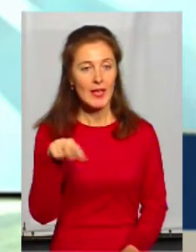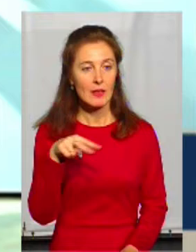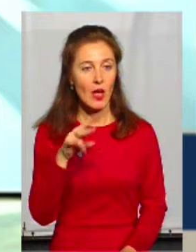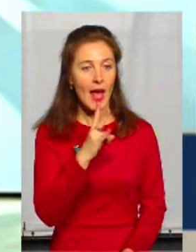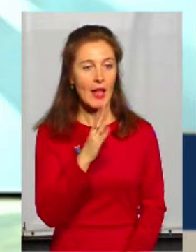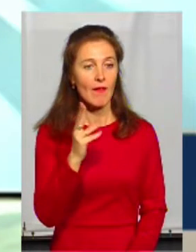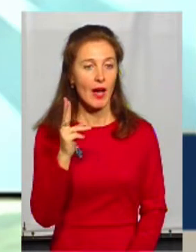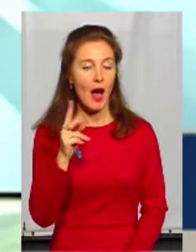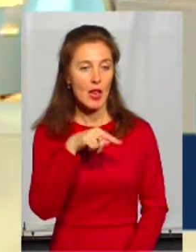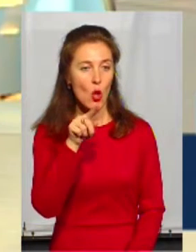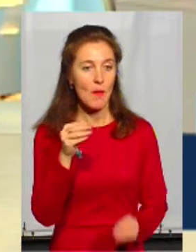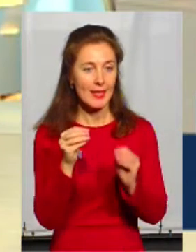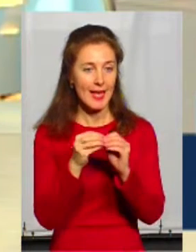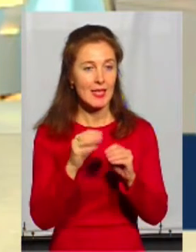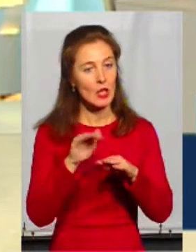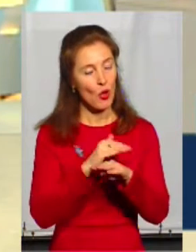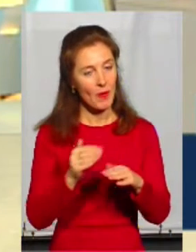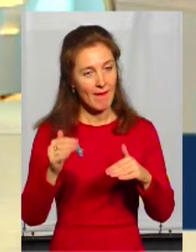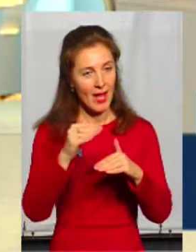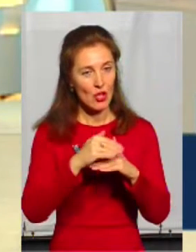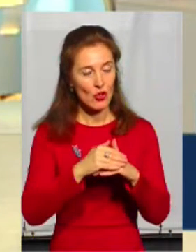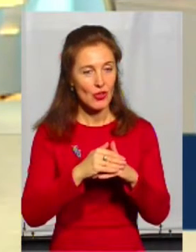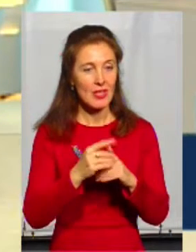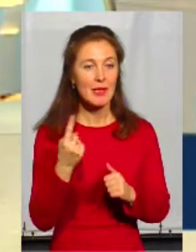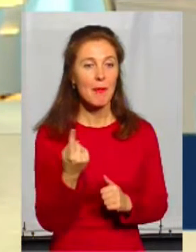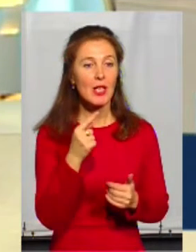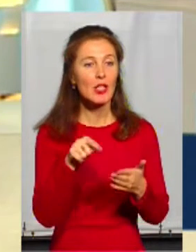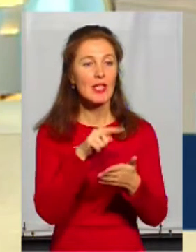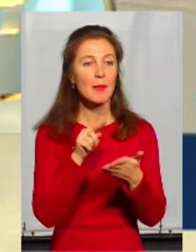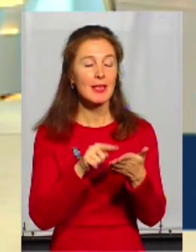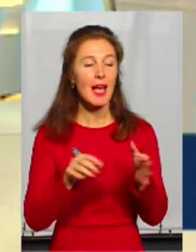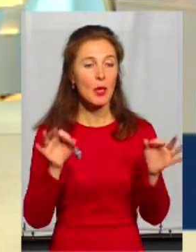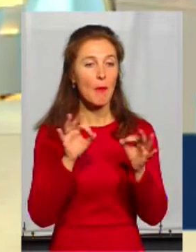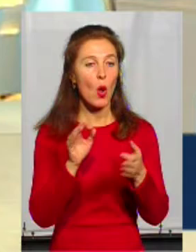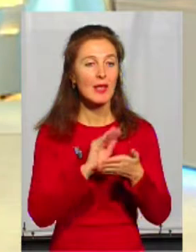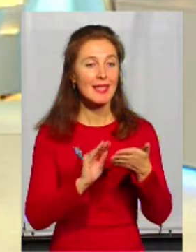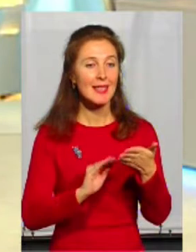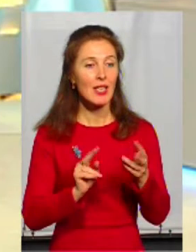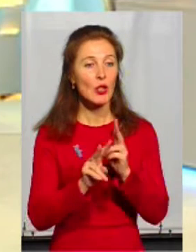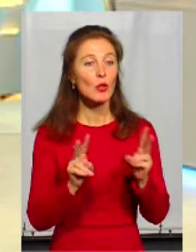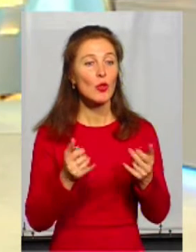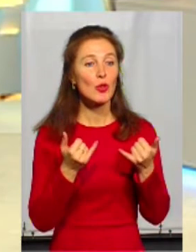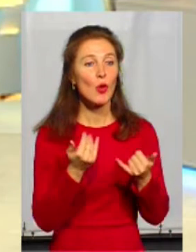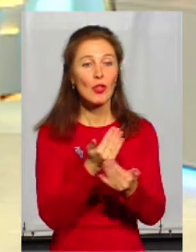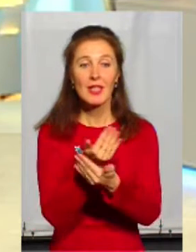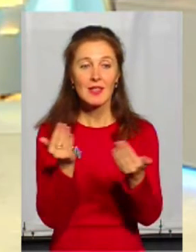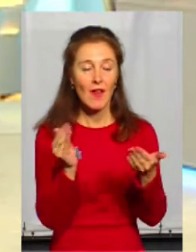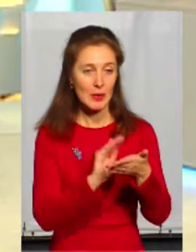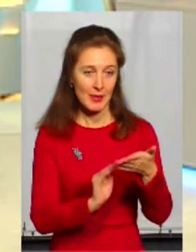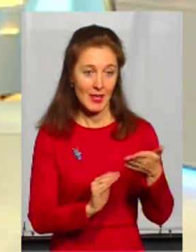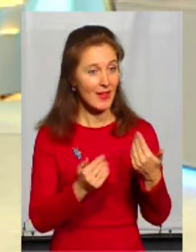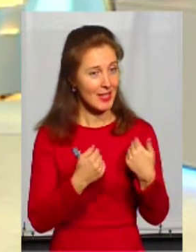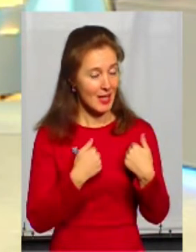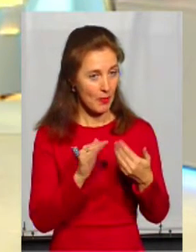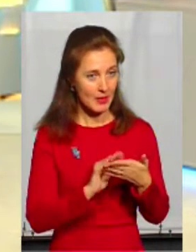НВК номер 10. Доброго вечора. Доброго вечора. Спершу запитання про диктант. Хто із вас сьогодні його писав? Я